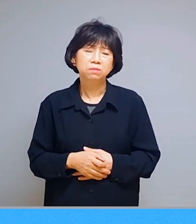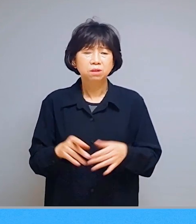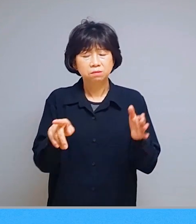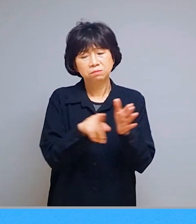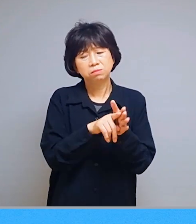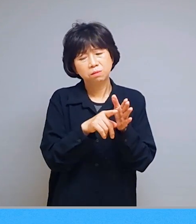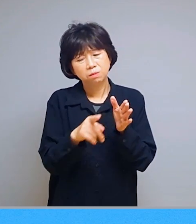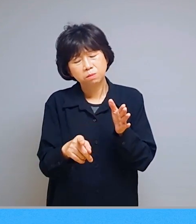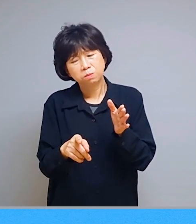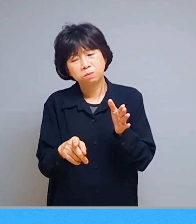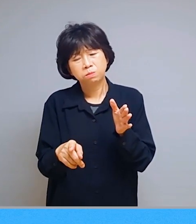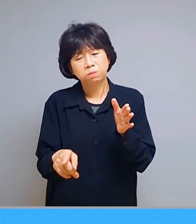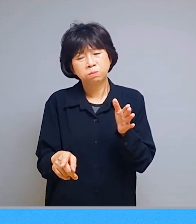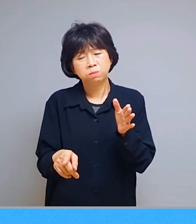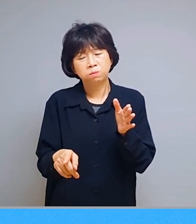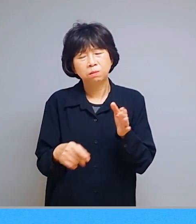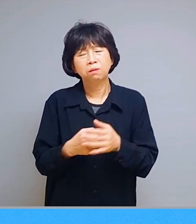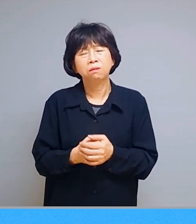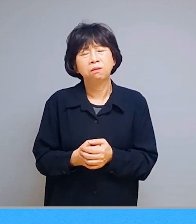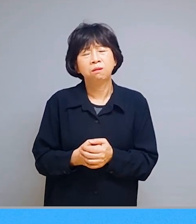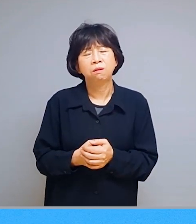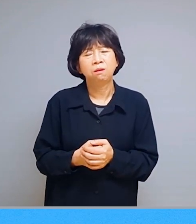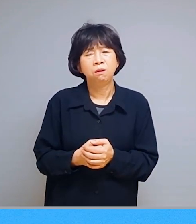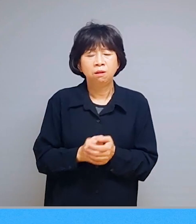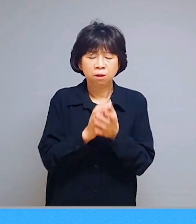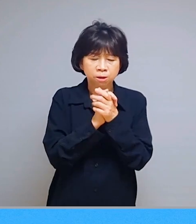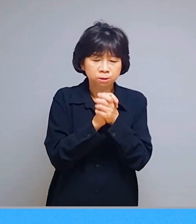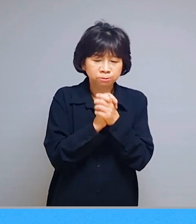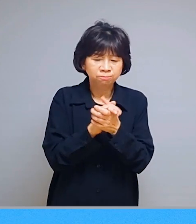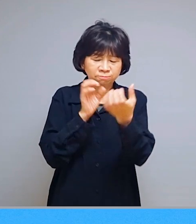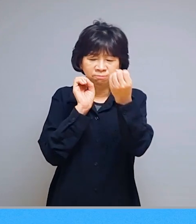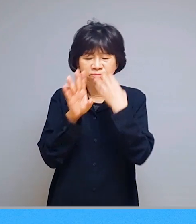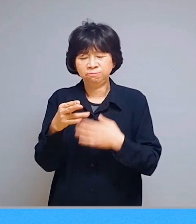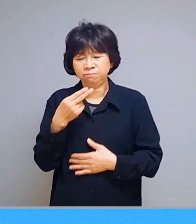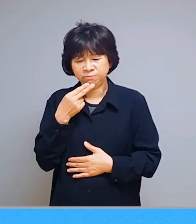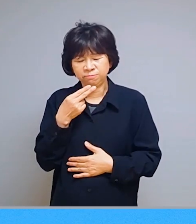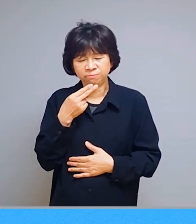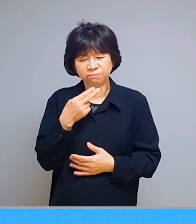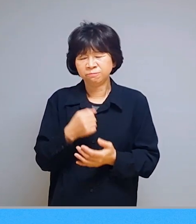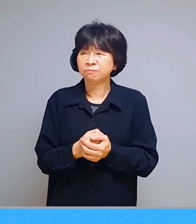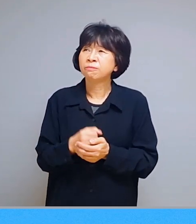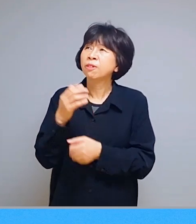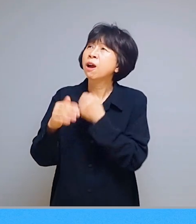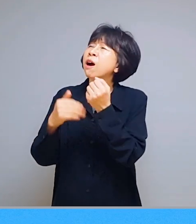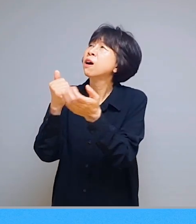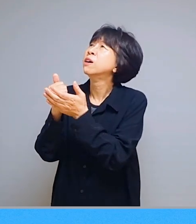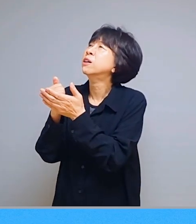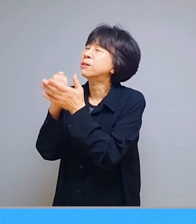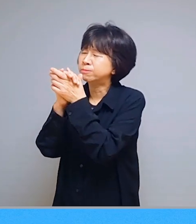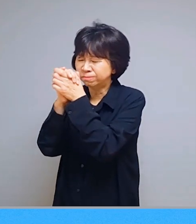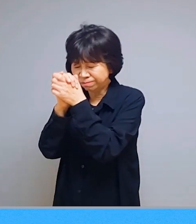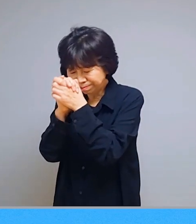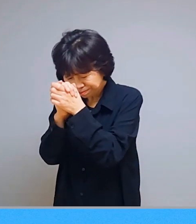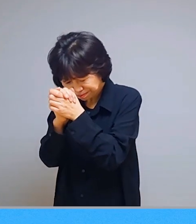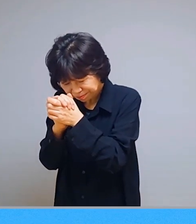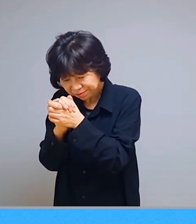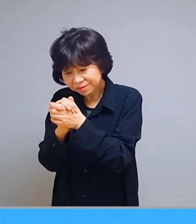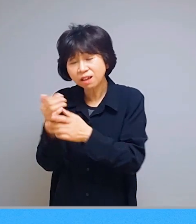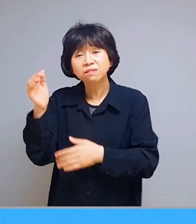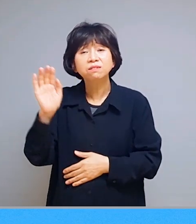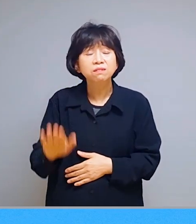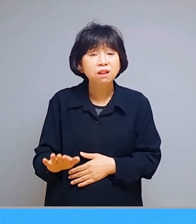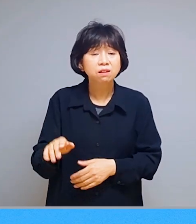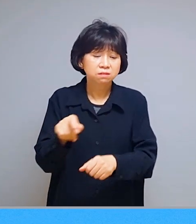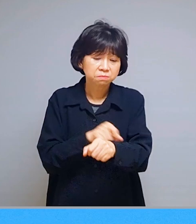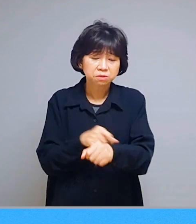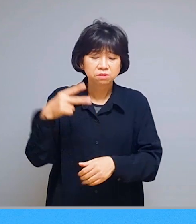시련이 몰아칠 때가 있습니다. 때로는요, 기도해도 응답이 없는 것 같아요. 하나님을 그렇게 오랫동안 찾고 또 찾는데